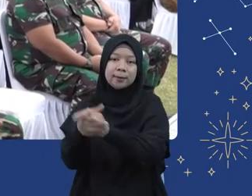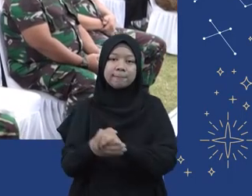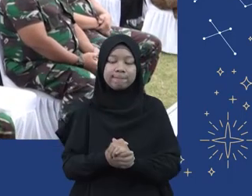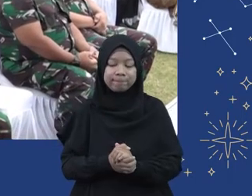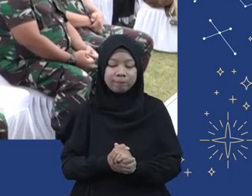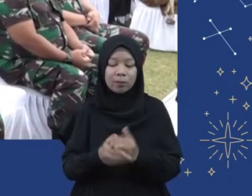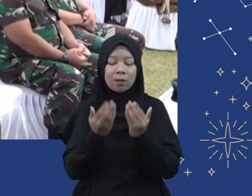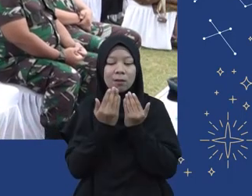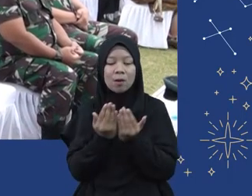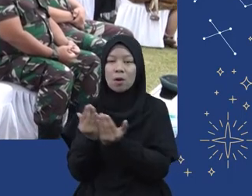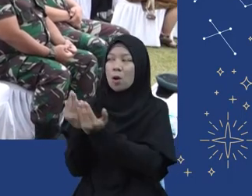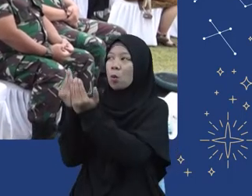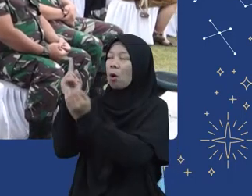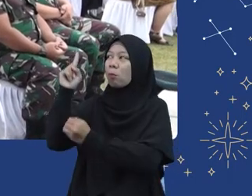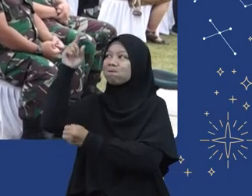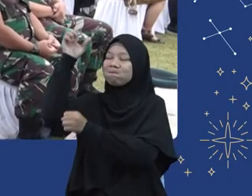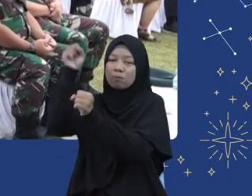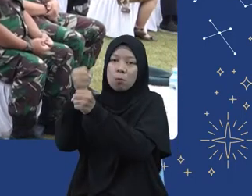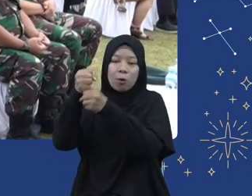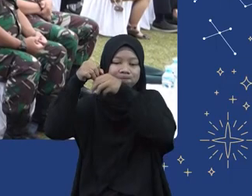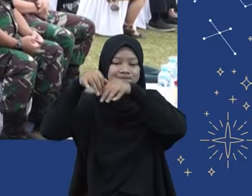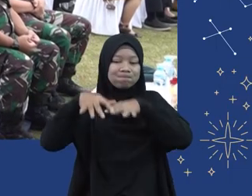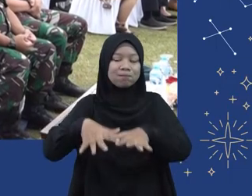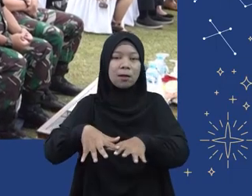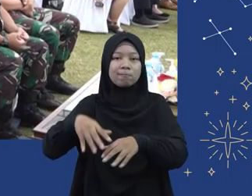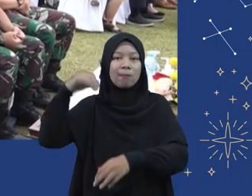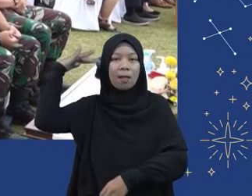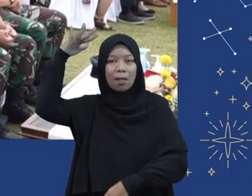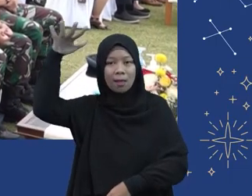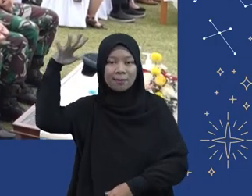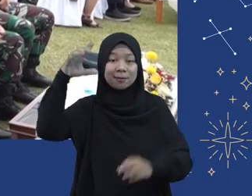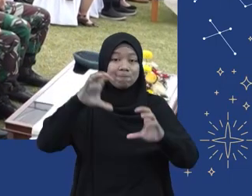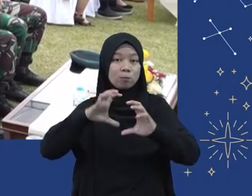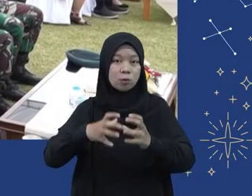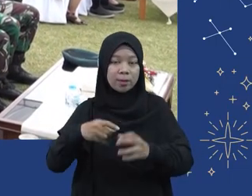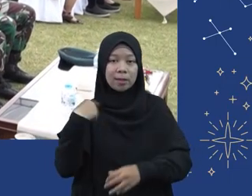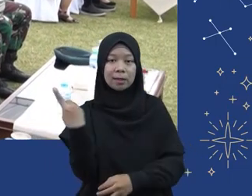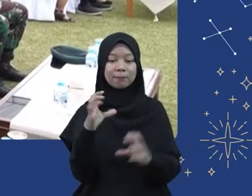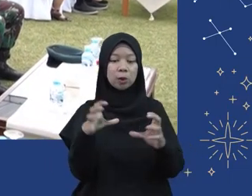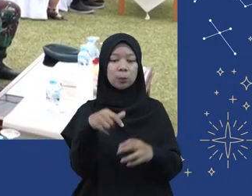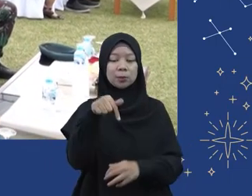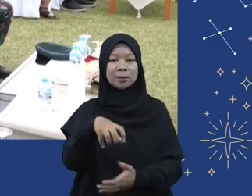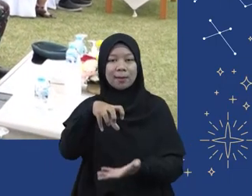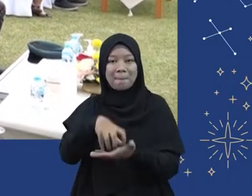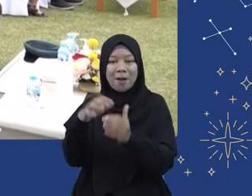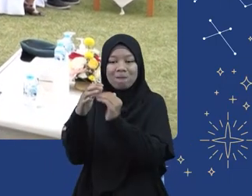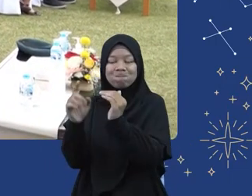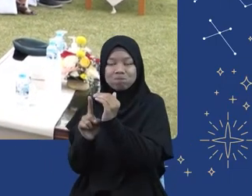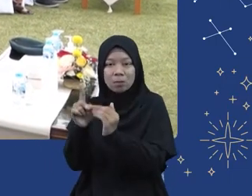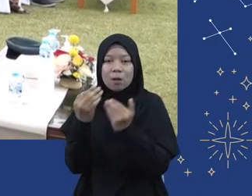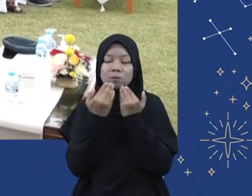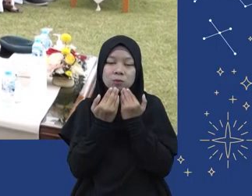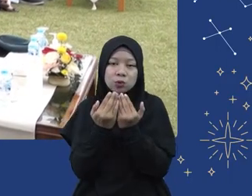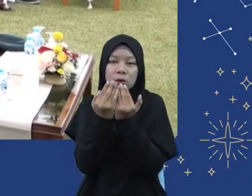Ya Allah Pencipta langit dan bumi kami berkumpul di tempat ini observatorium bosca bersyukur dan